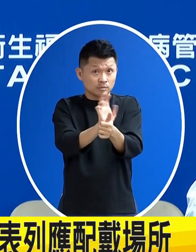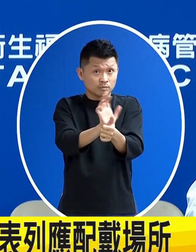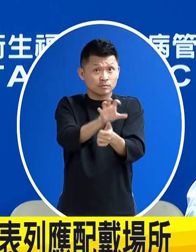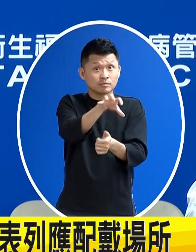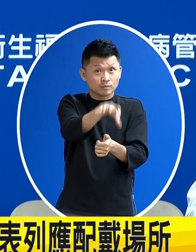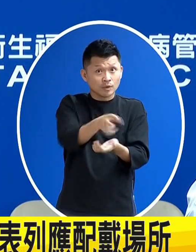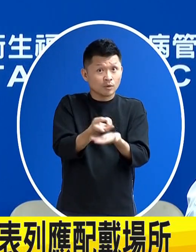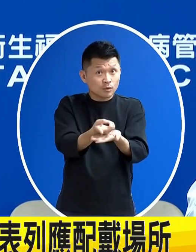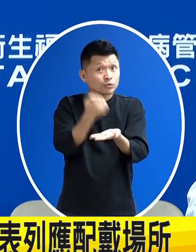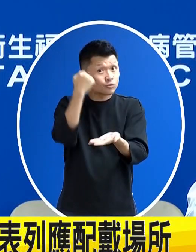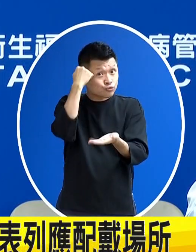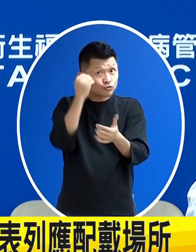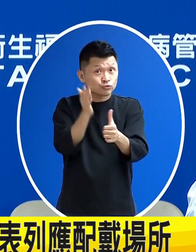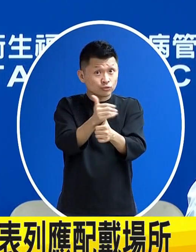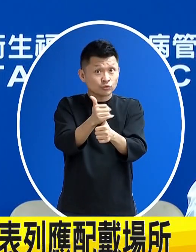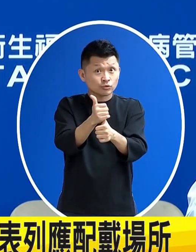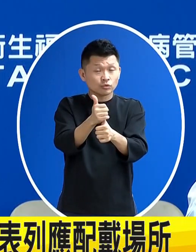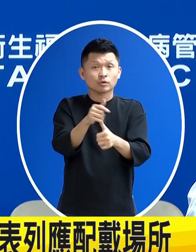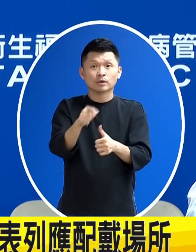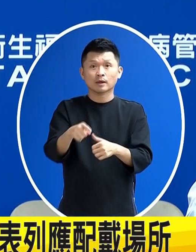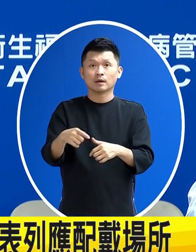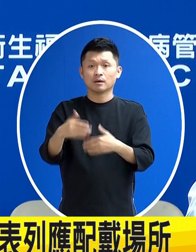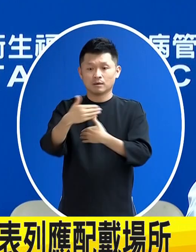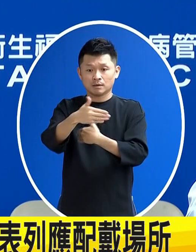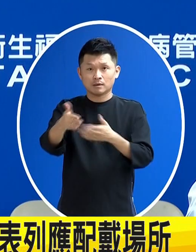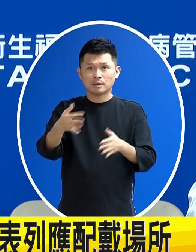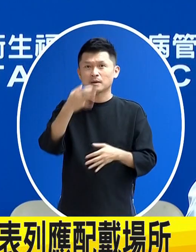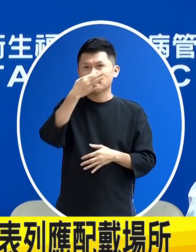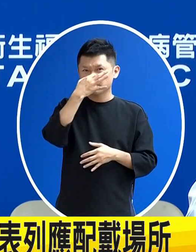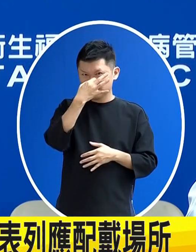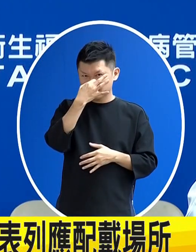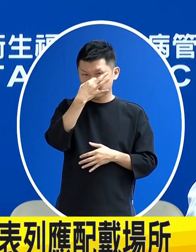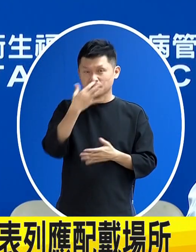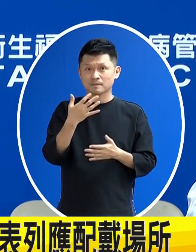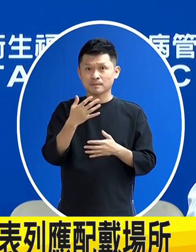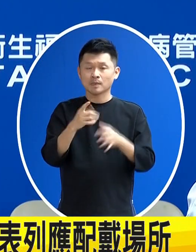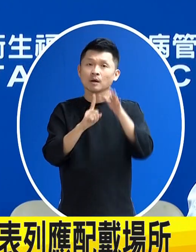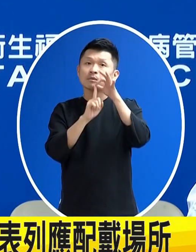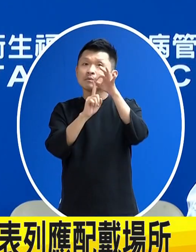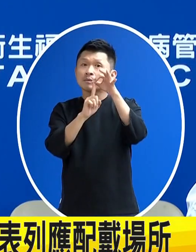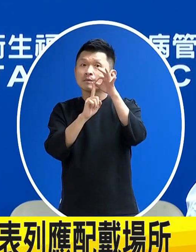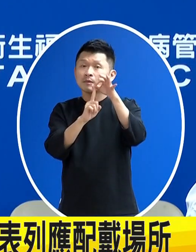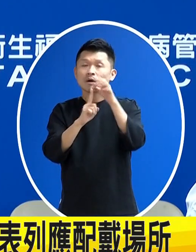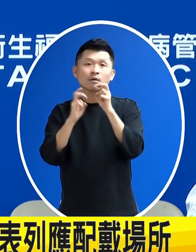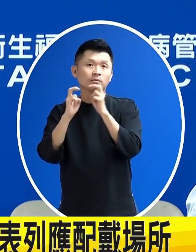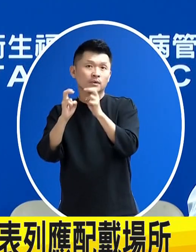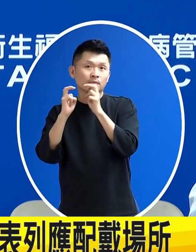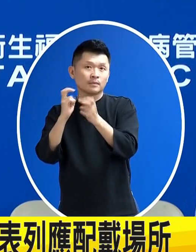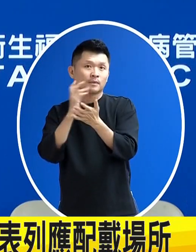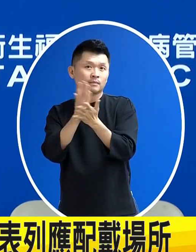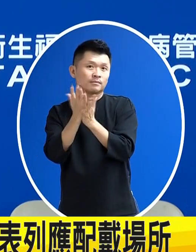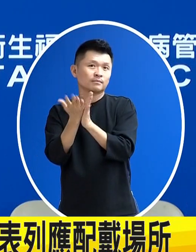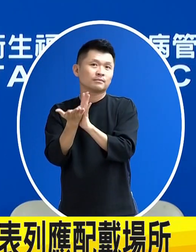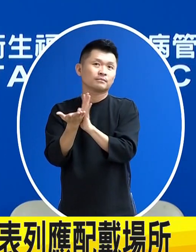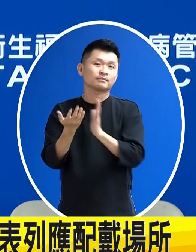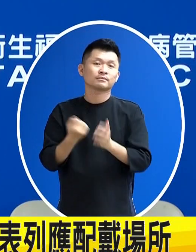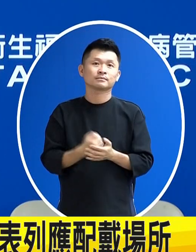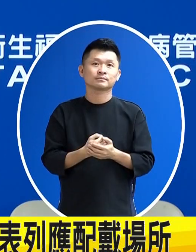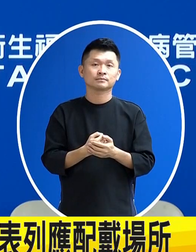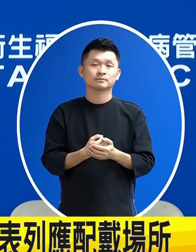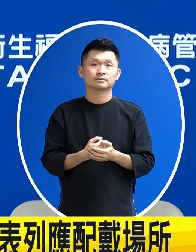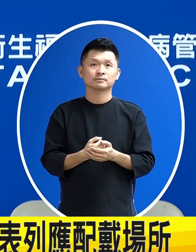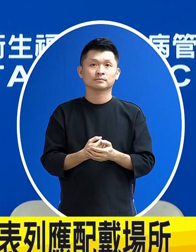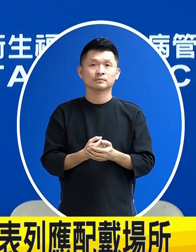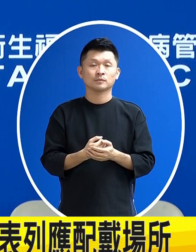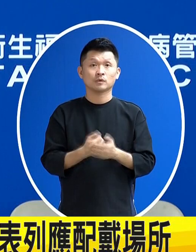住宿中心呐、哈，那密闭的这个大众交通运输工具之类的哈，那或者是说大